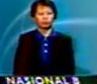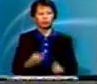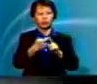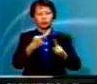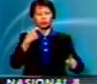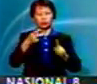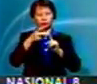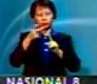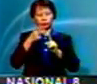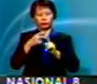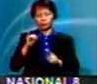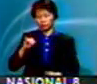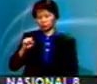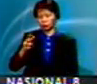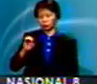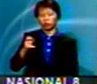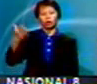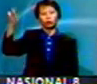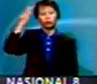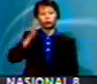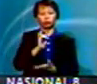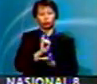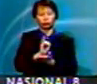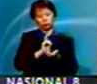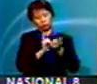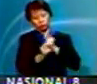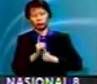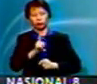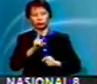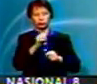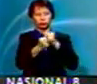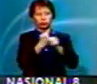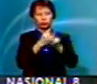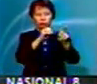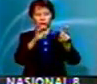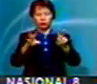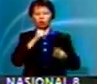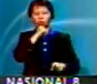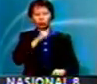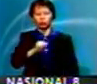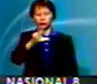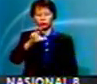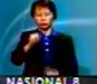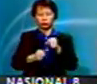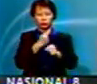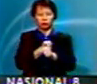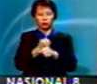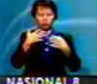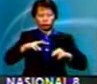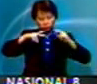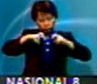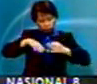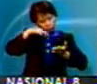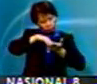Berasal dari Pulau Pinang, Ismadi yang asalnya beragama Buddha telah memeluk Islam pada tahun 2000 ketika beliau berusia 30 tahun. Setelah mengkaji